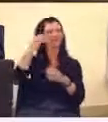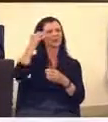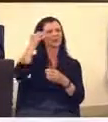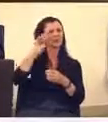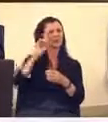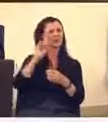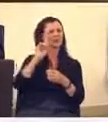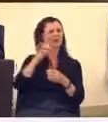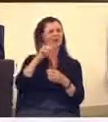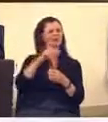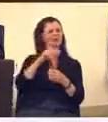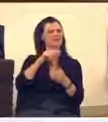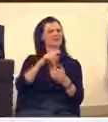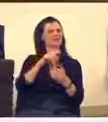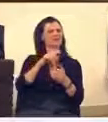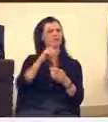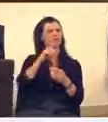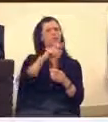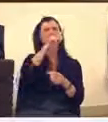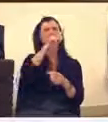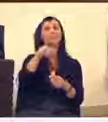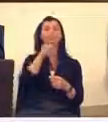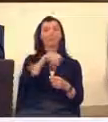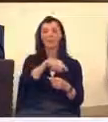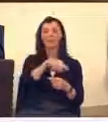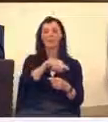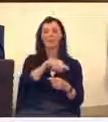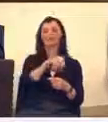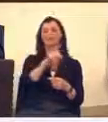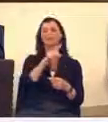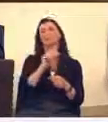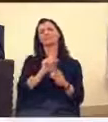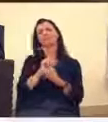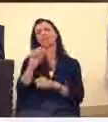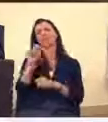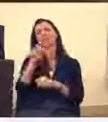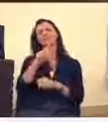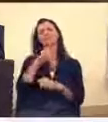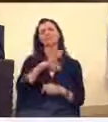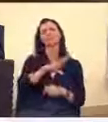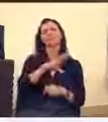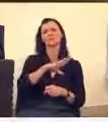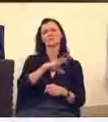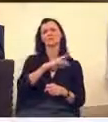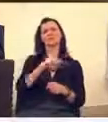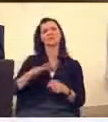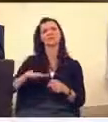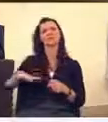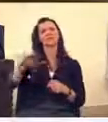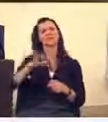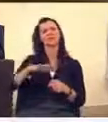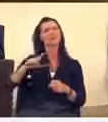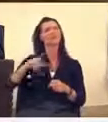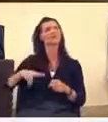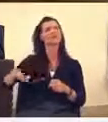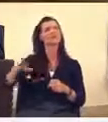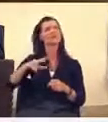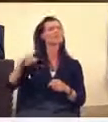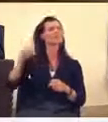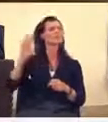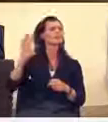רשום פה, אתם יכולים לקרוא את זה, ביטל את התקנה הזאת בטענה שבעצם מסוכן להיות במרחב הציבורי, יש כל מיני